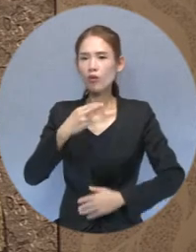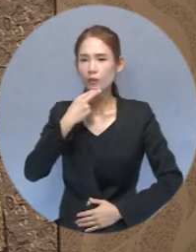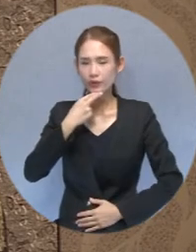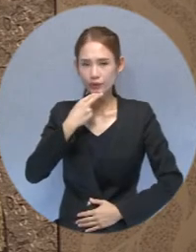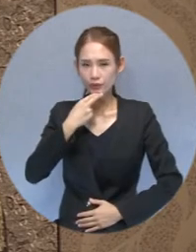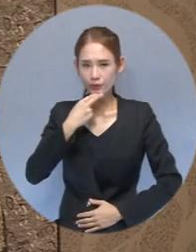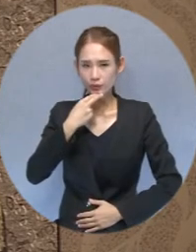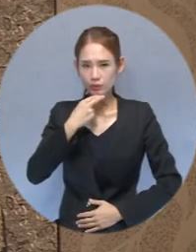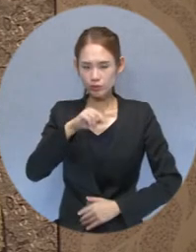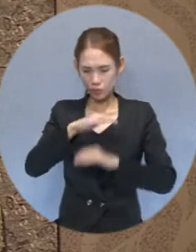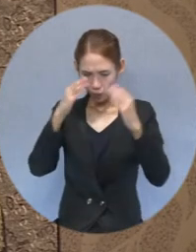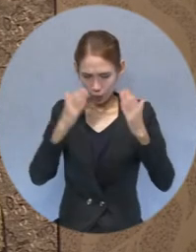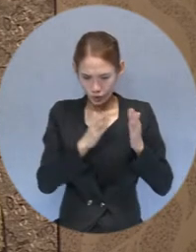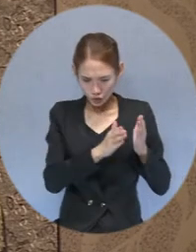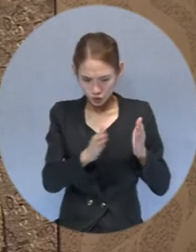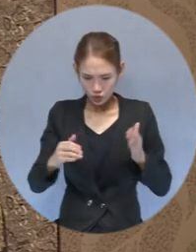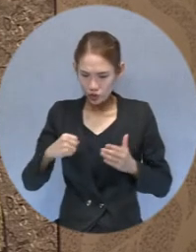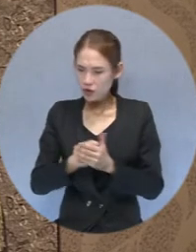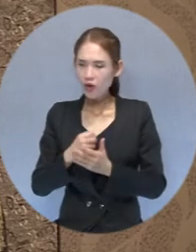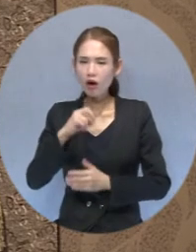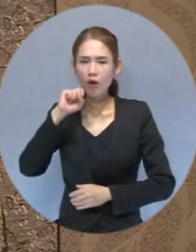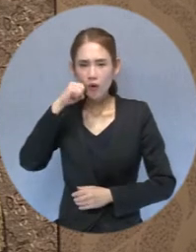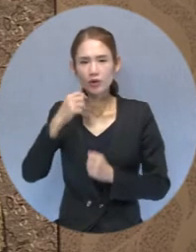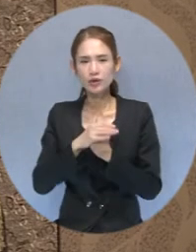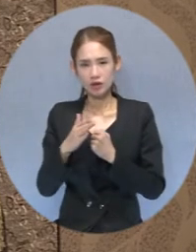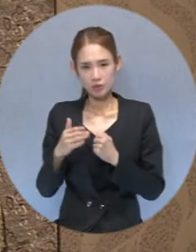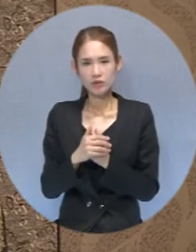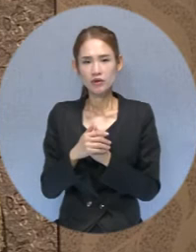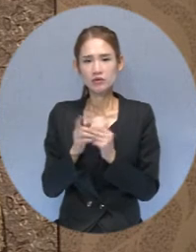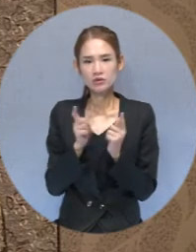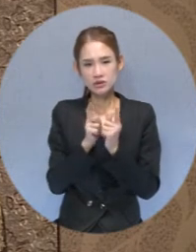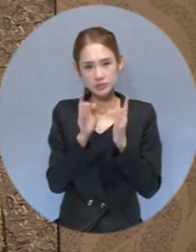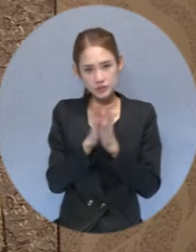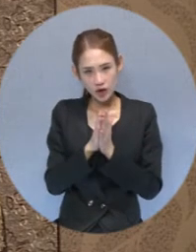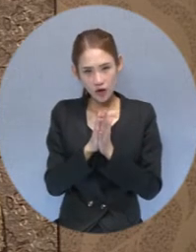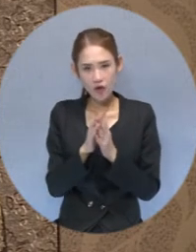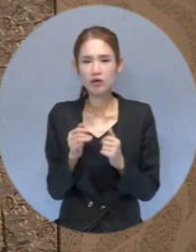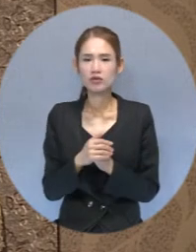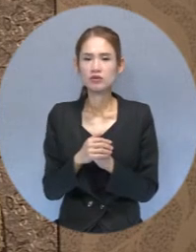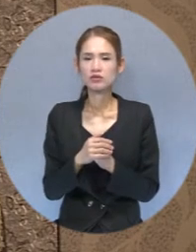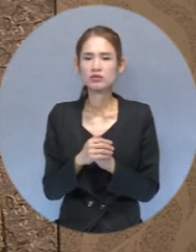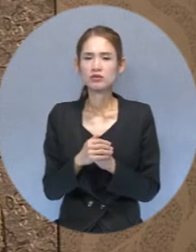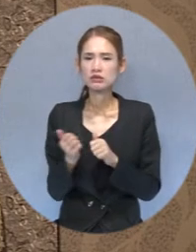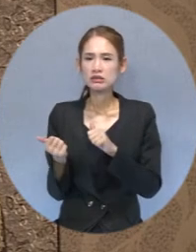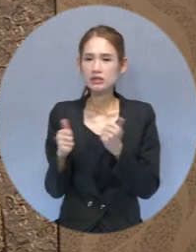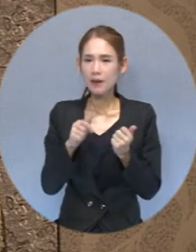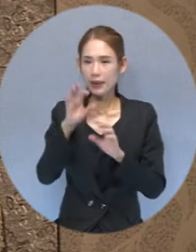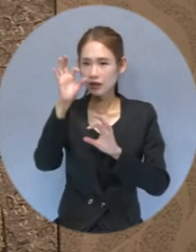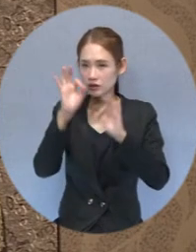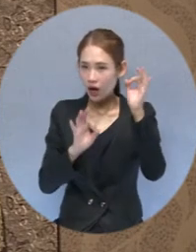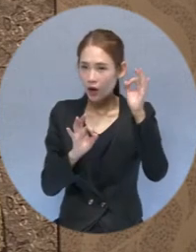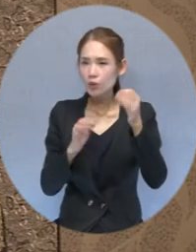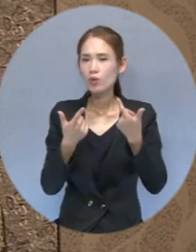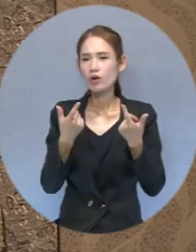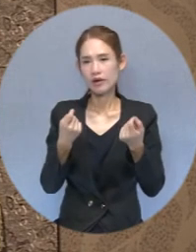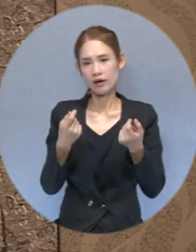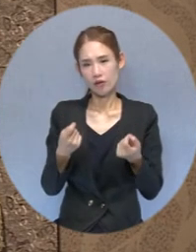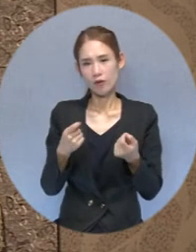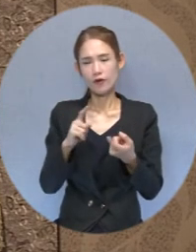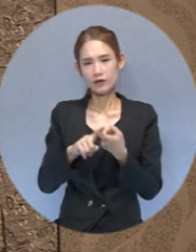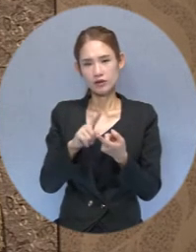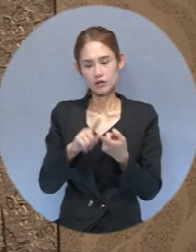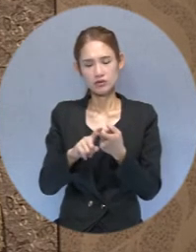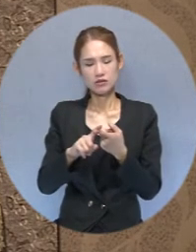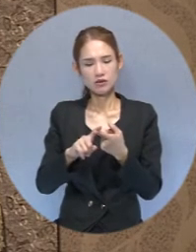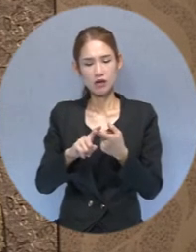수는 없으니까. 네. 근데 실질적으로 그 사망사고 이런 부분들에서 좀 법적인 처벌이 너무